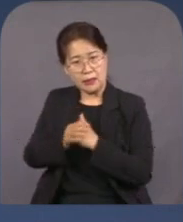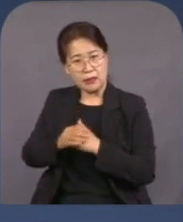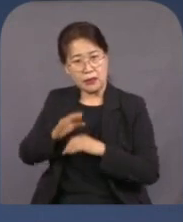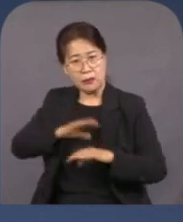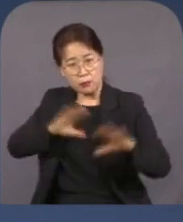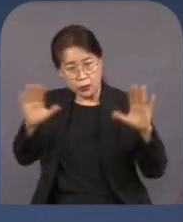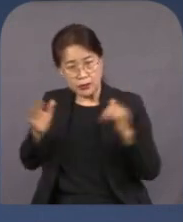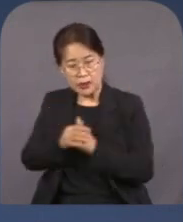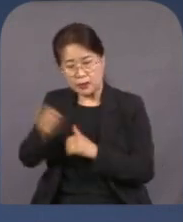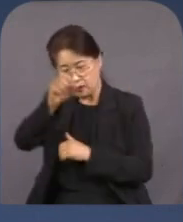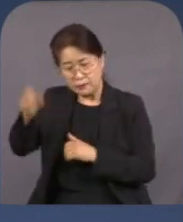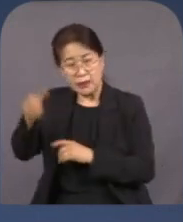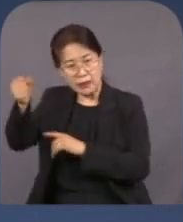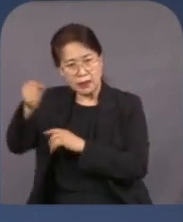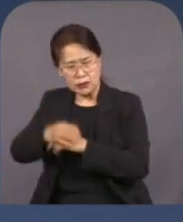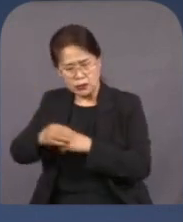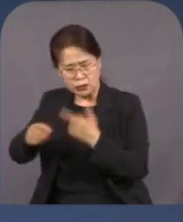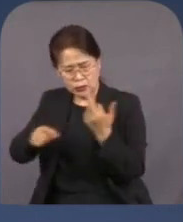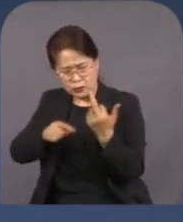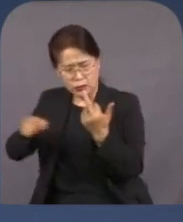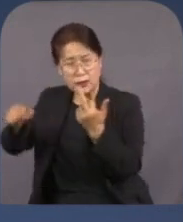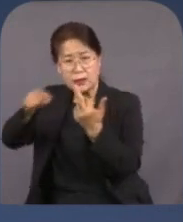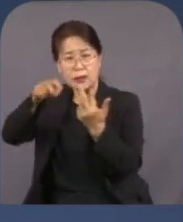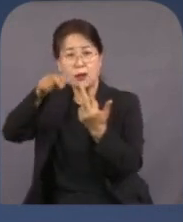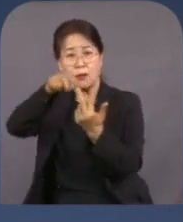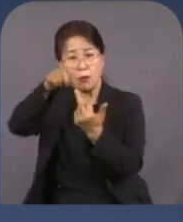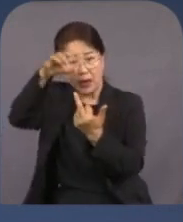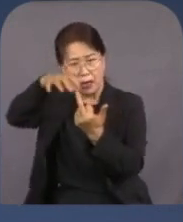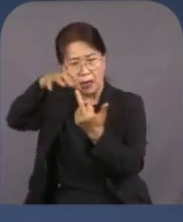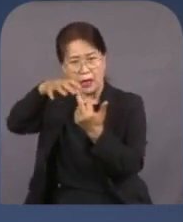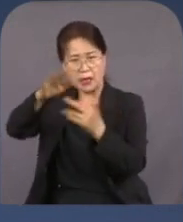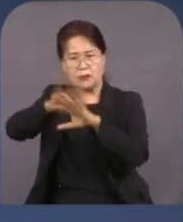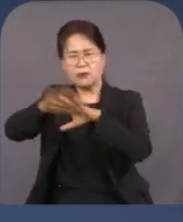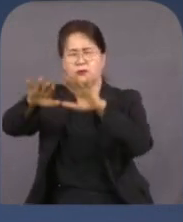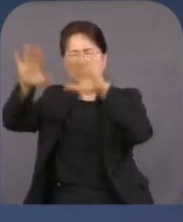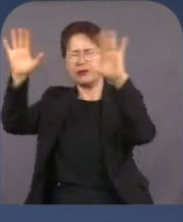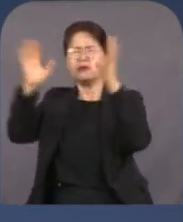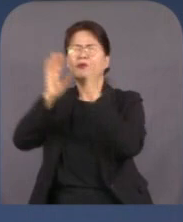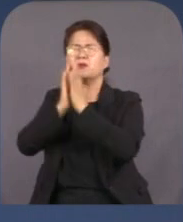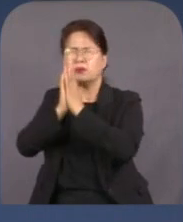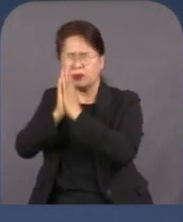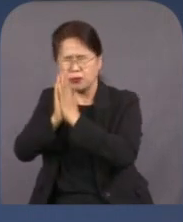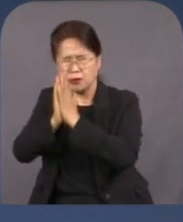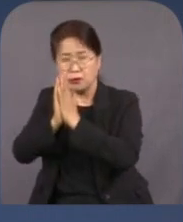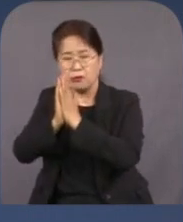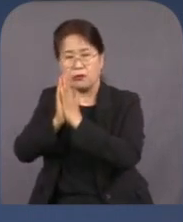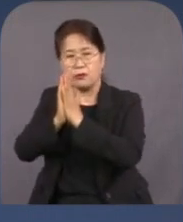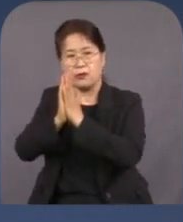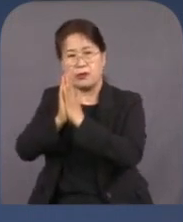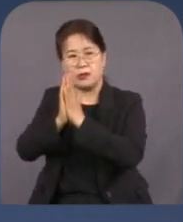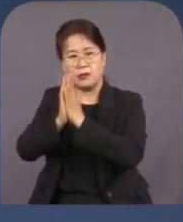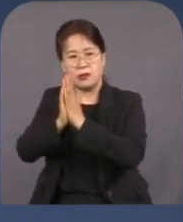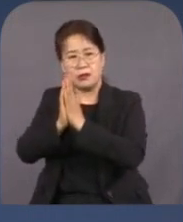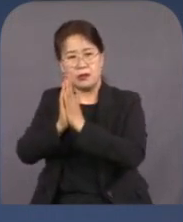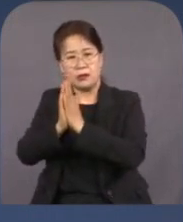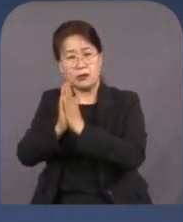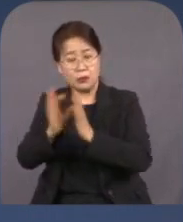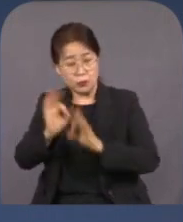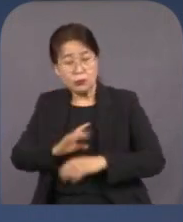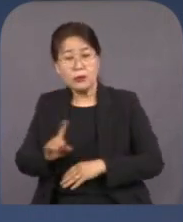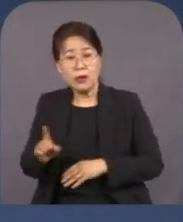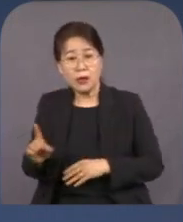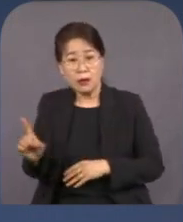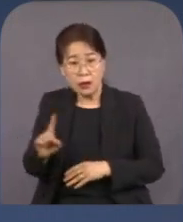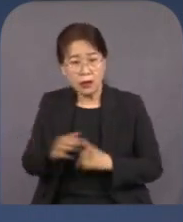지팡이를 들고 높은 산꼭대기에 올라가서 손을 들고 기도를 하게 되죠 그런데 참 놀라운 것은